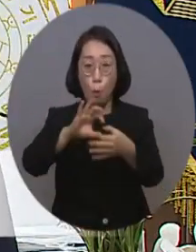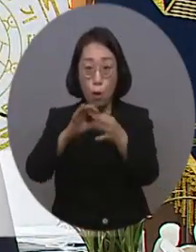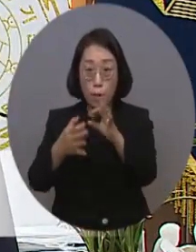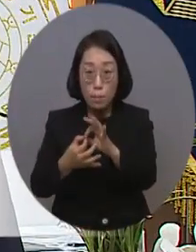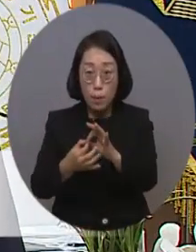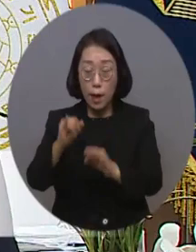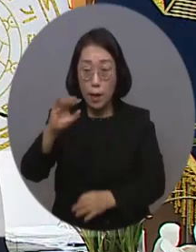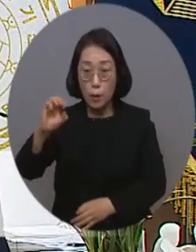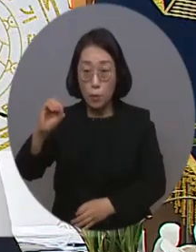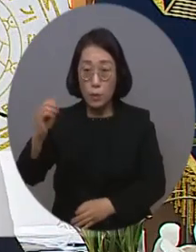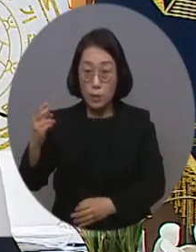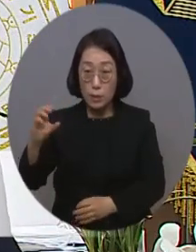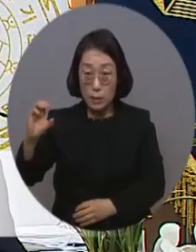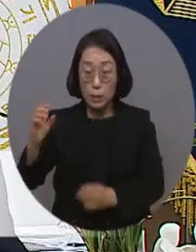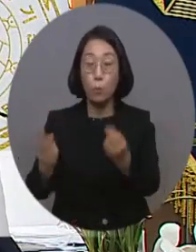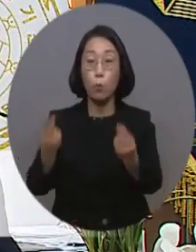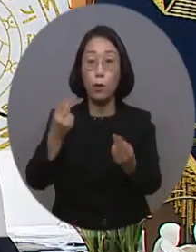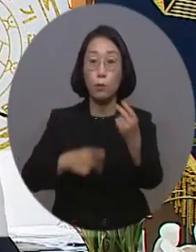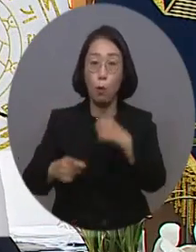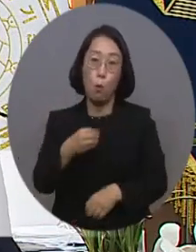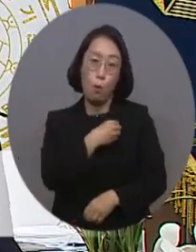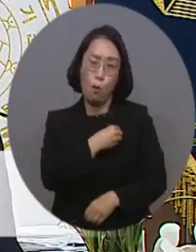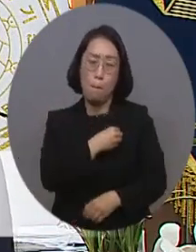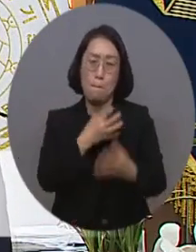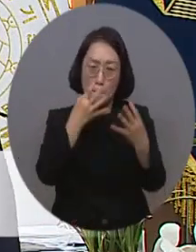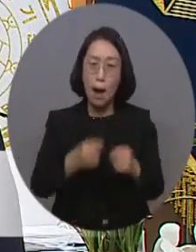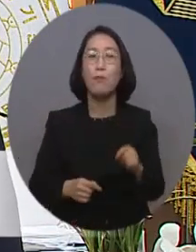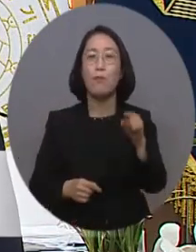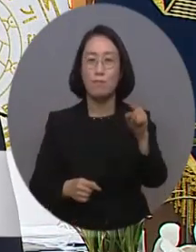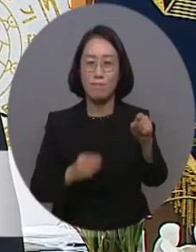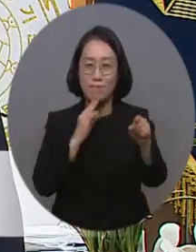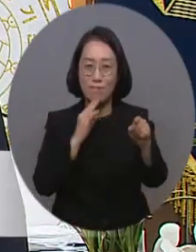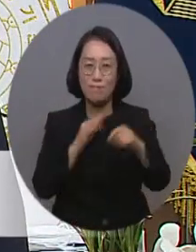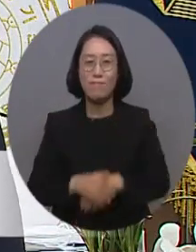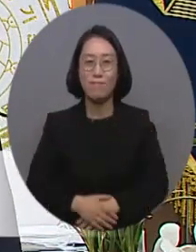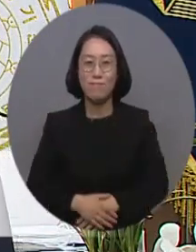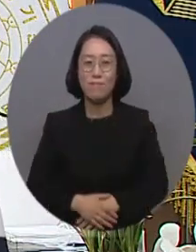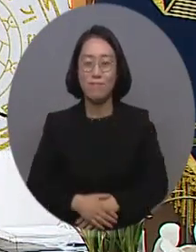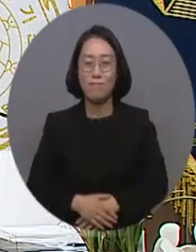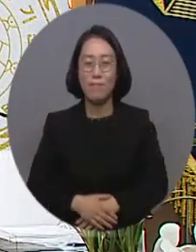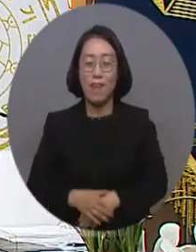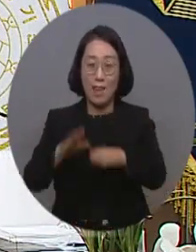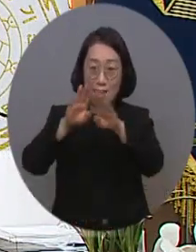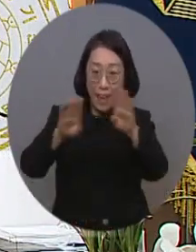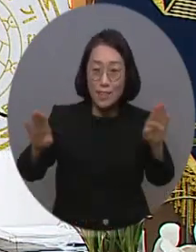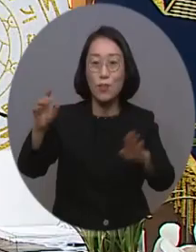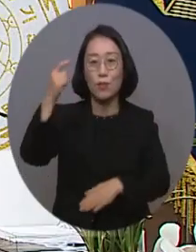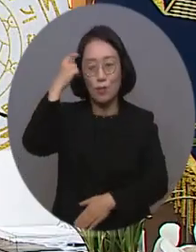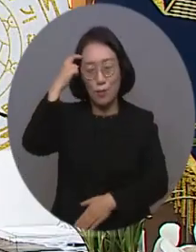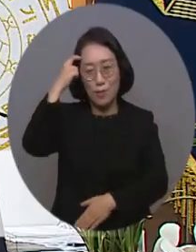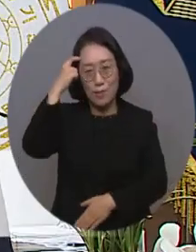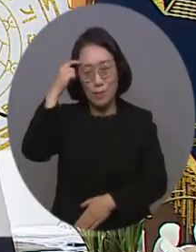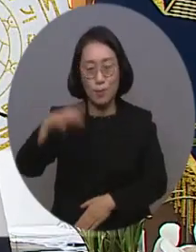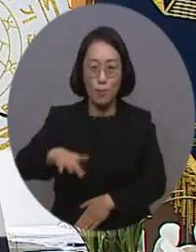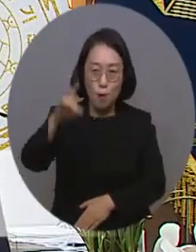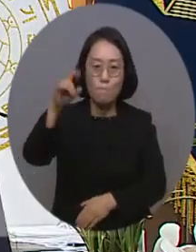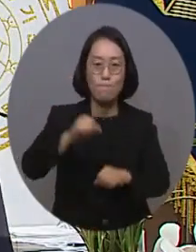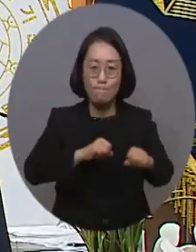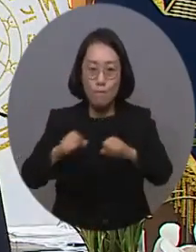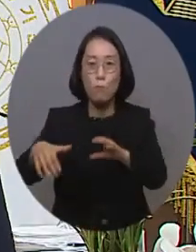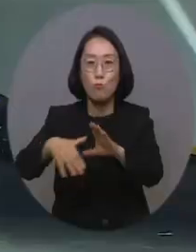관장하는 IOC보다도 많은 회원을 거느리고 있습니다. 개척자 정신으로 해외 나가서 개척해낸 우리